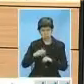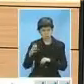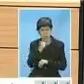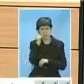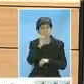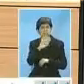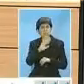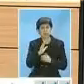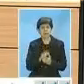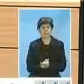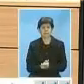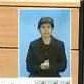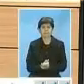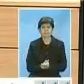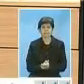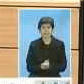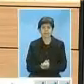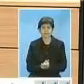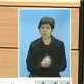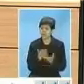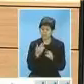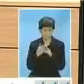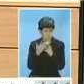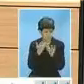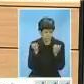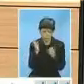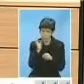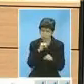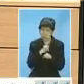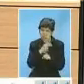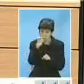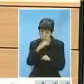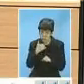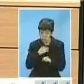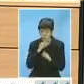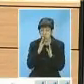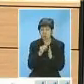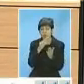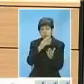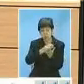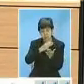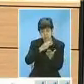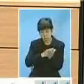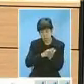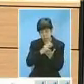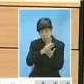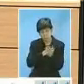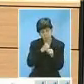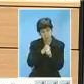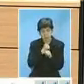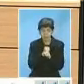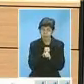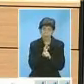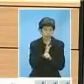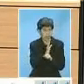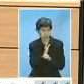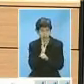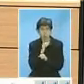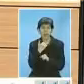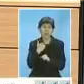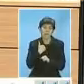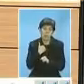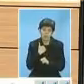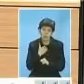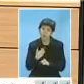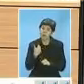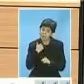ทตุลาการจะไปปฏิวัติได้ยังไงเสียหายหมดแล้วท่านเห็นไหมครับนักวิชาการที่หลักการไม่มั่นคงได้หยิ